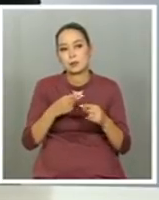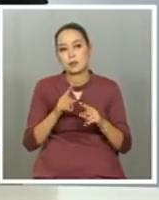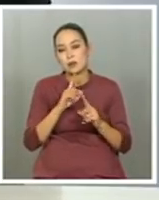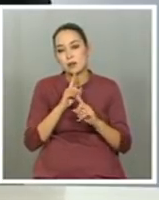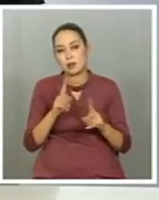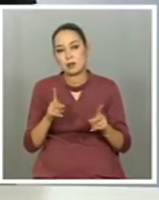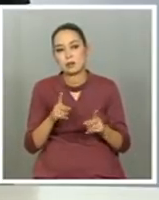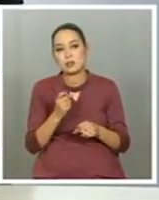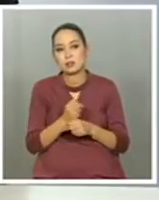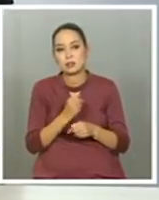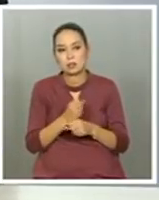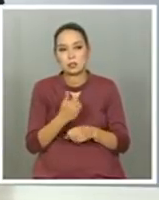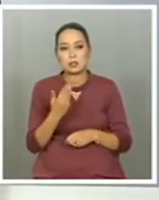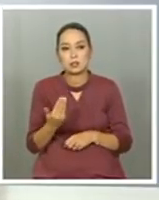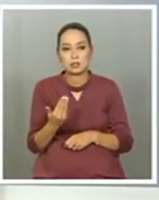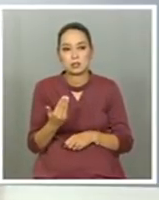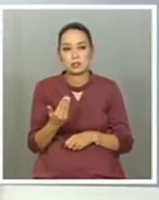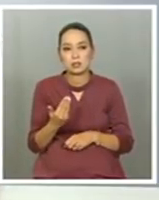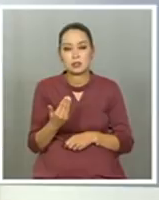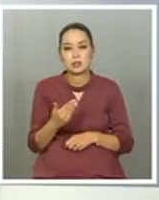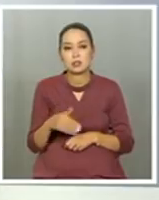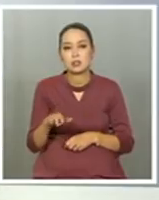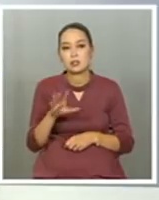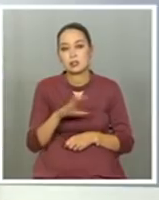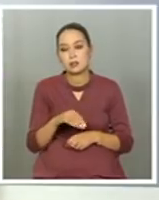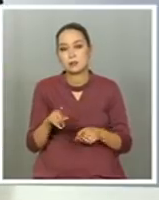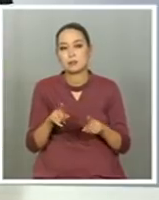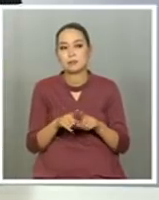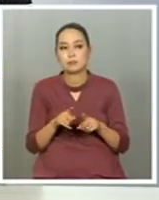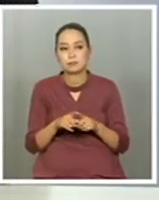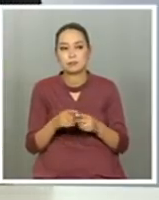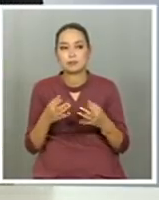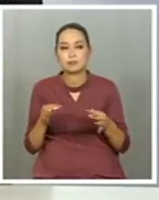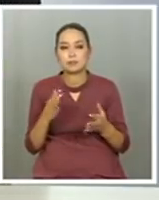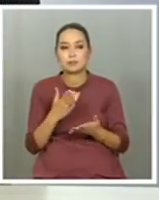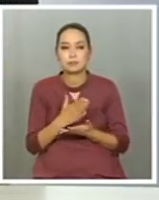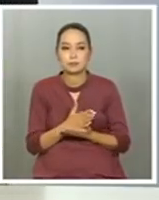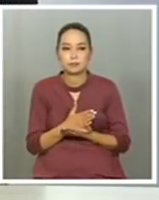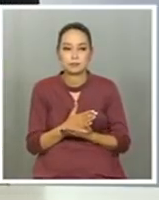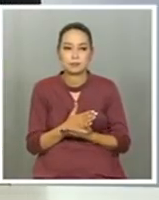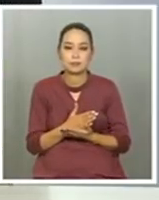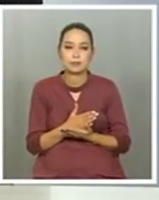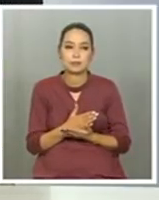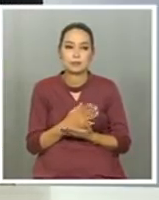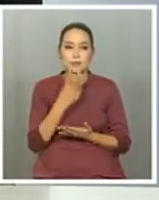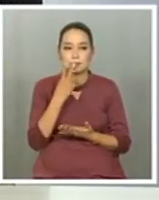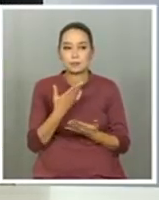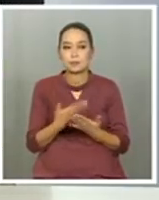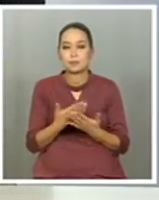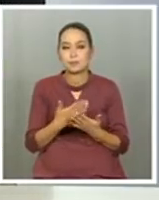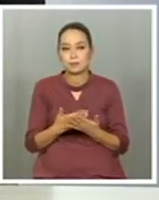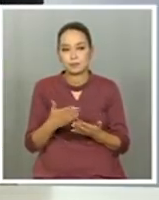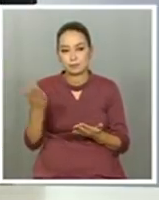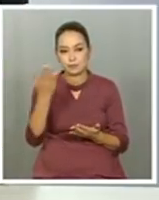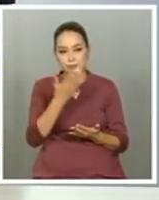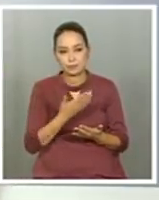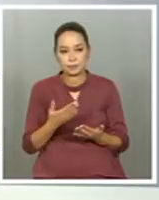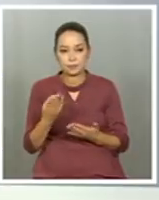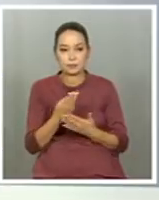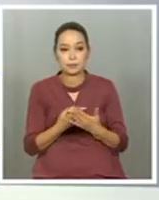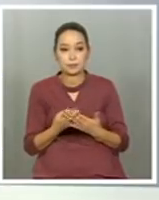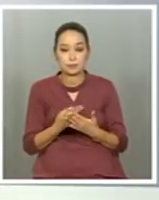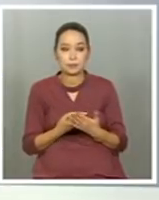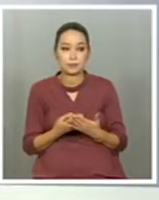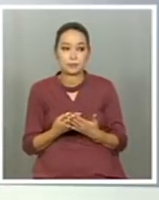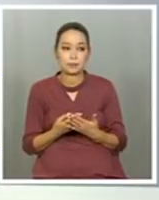мүмкін, сіздерде толық шығармашылық еркіндік бар. Дегенмен, мына келесі мысалмен салыстырып көруге болады. Бұл